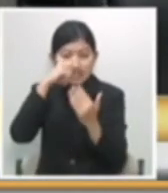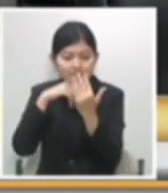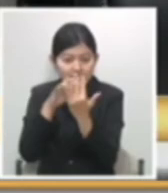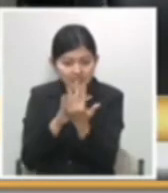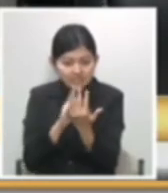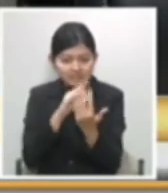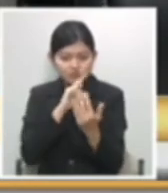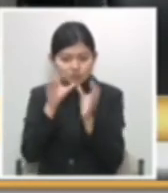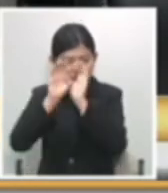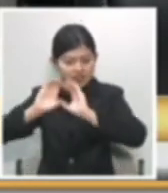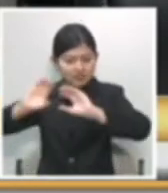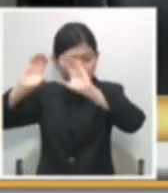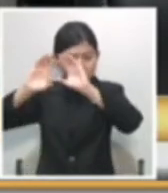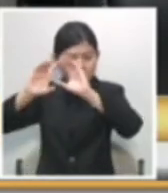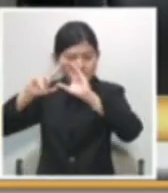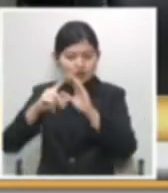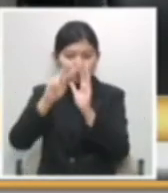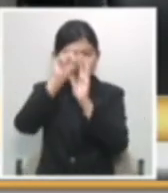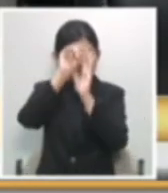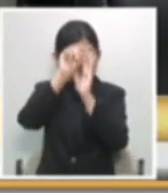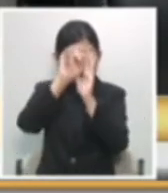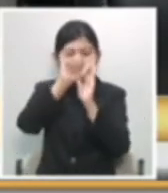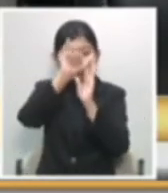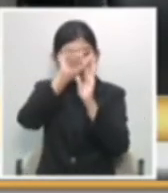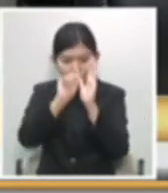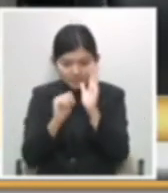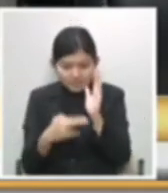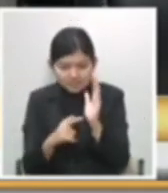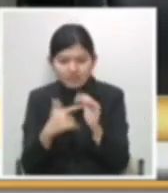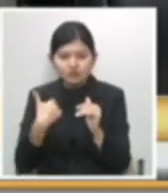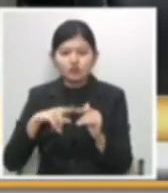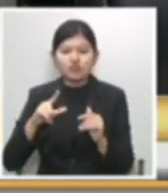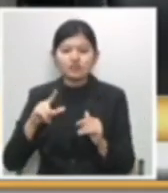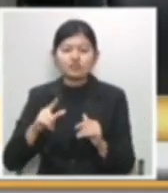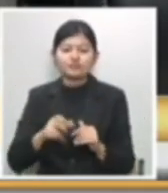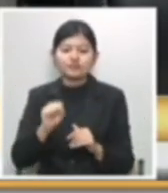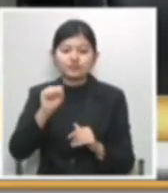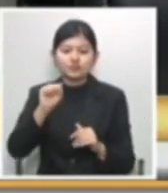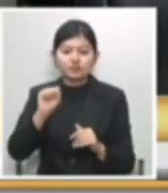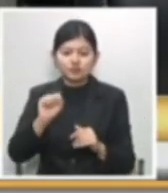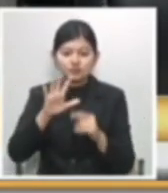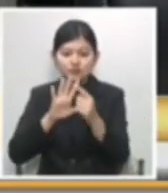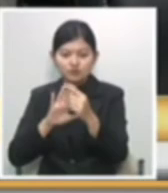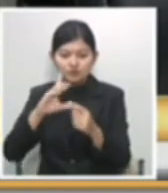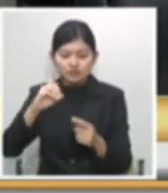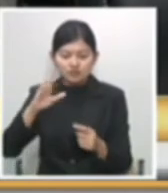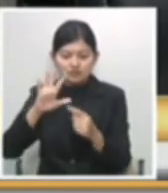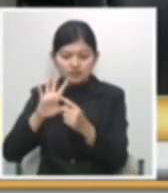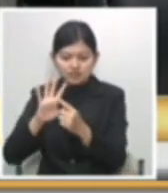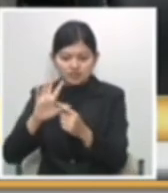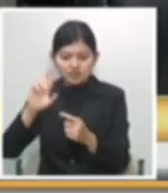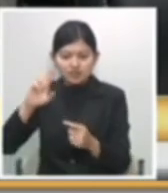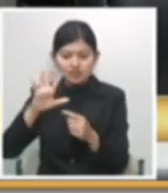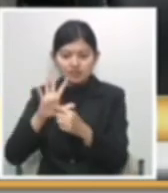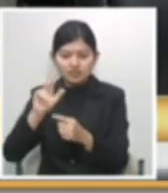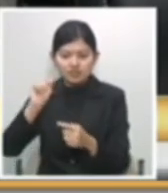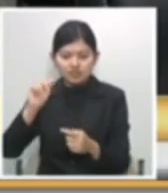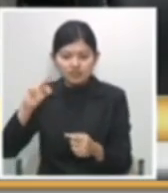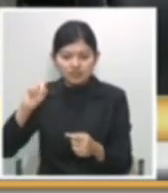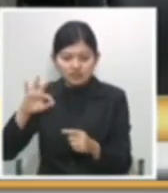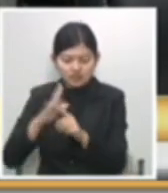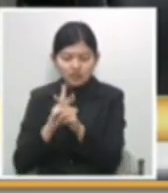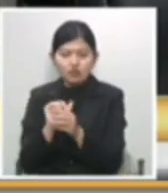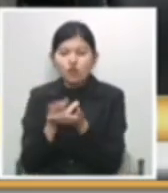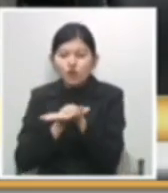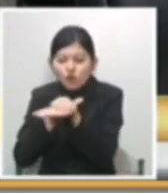ด้วยยุทธศาสตร์ของทีมเศรษฐกิจโดยมีคุณหญิงสุดารัตน์เกยุราพันธ์เป็นประธานยุทธศาสตร์ขออภัยที่ต้องเอ่ย